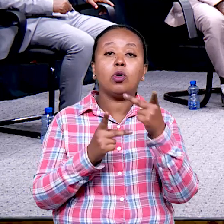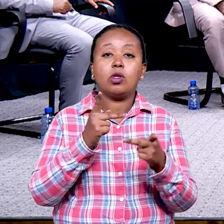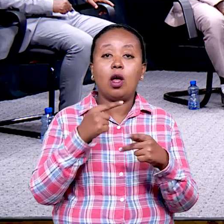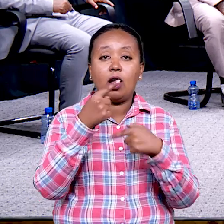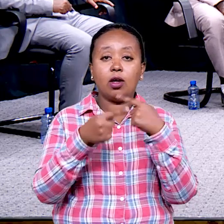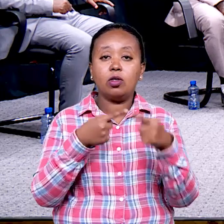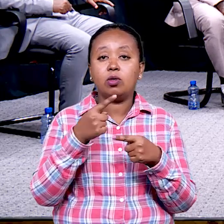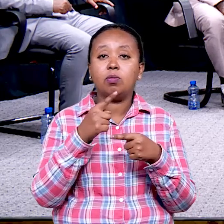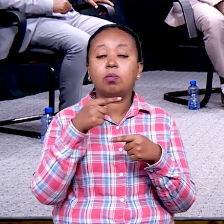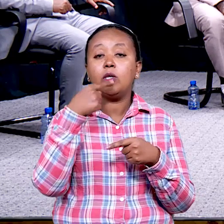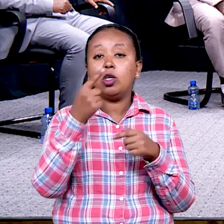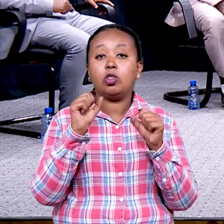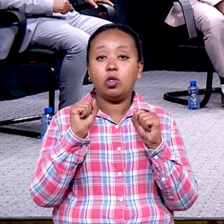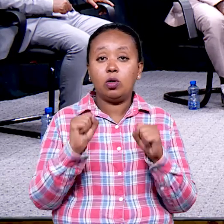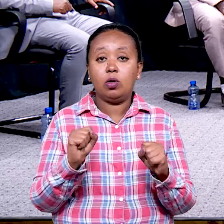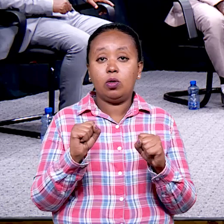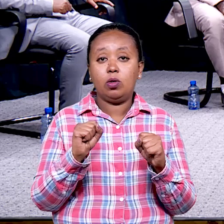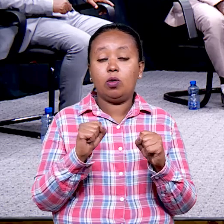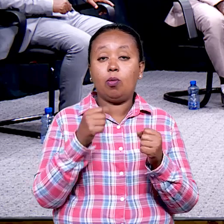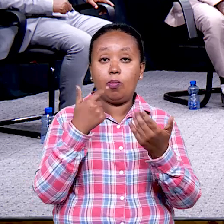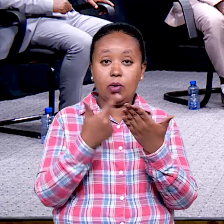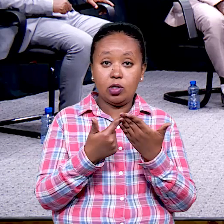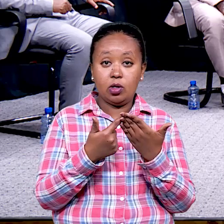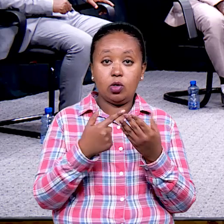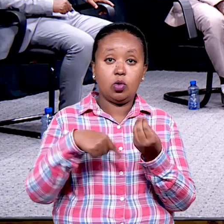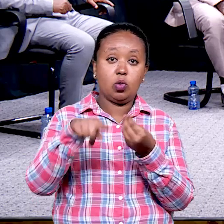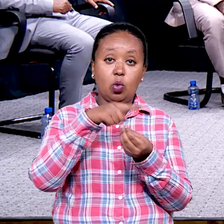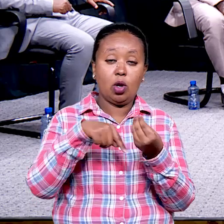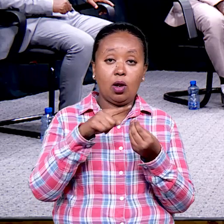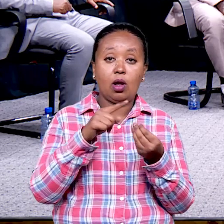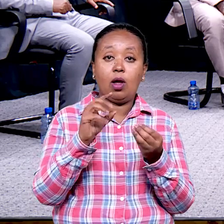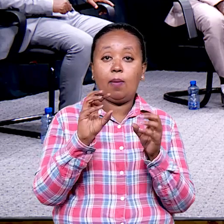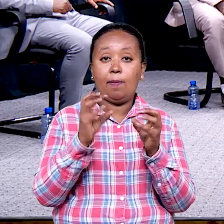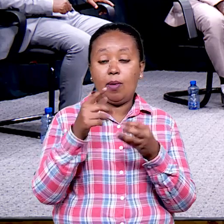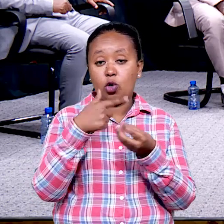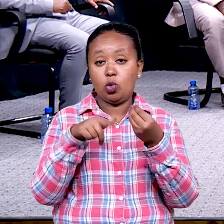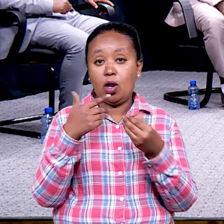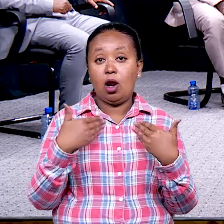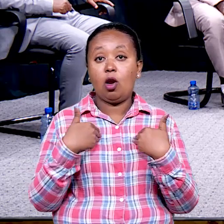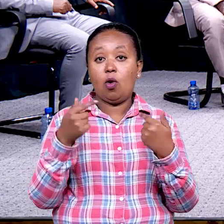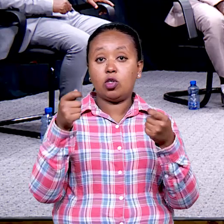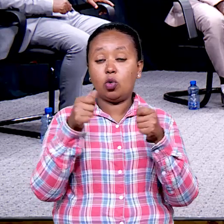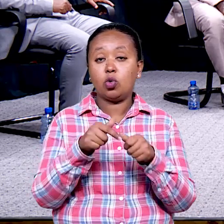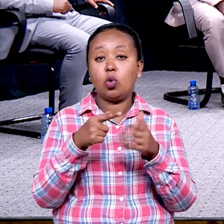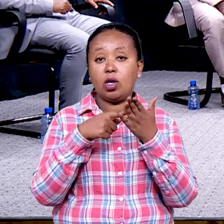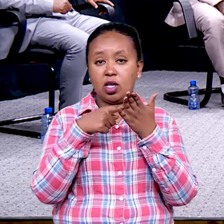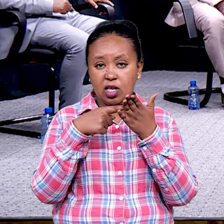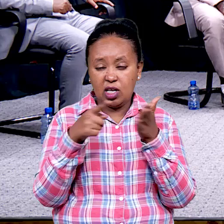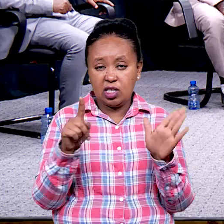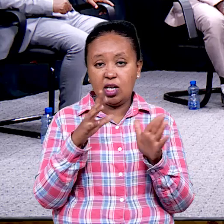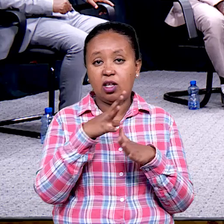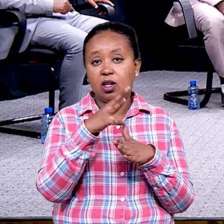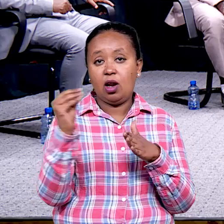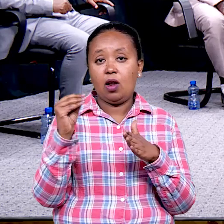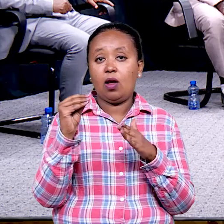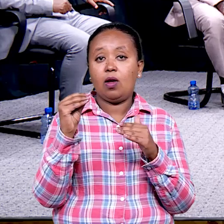ወይም አካሄዶች ልንላቸው እንችላለን በዛ ዙሪያ በሚዲያው በኩል ያለው አስተዋጽኦ ግልጽነት